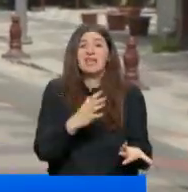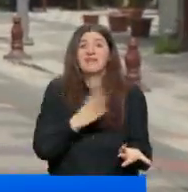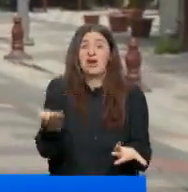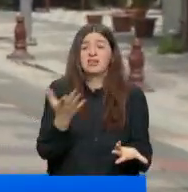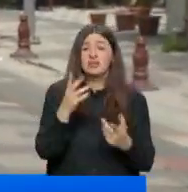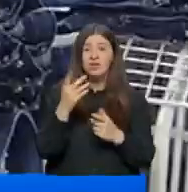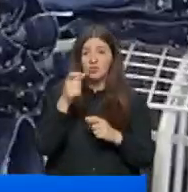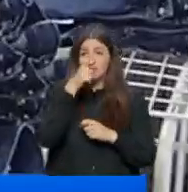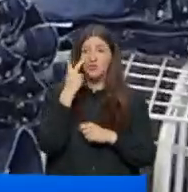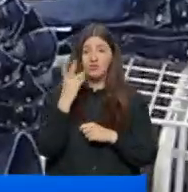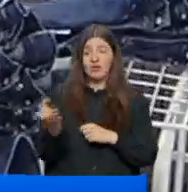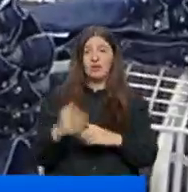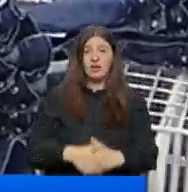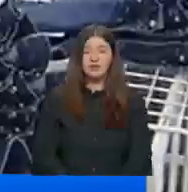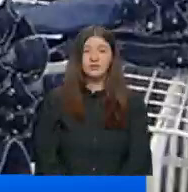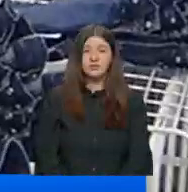ki ülke açısından?